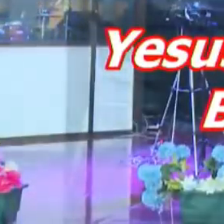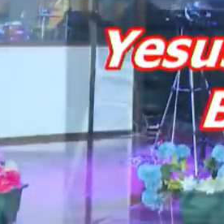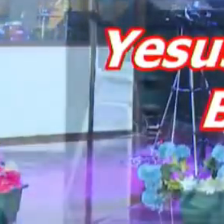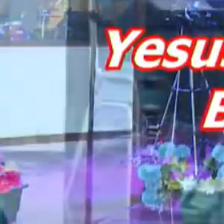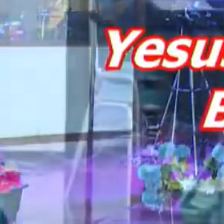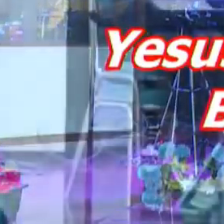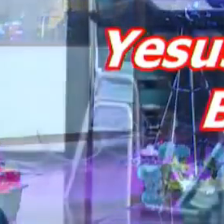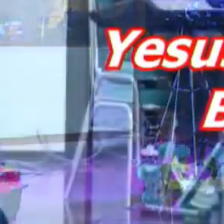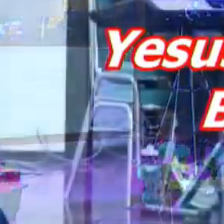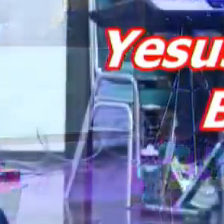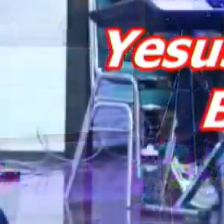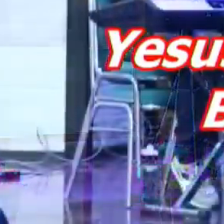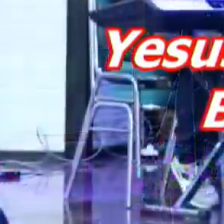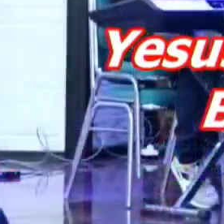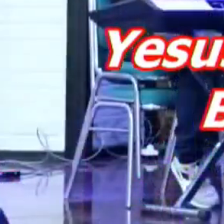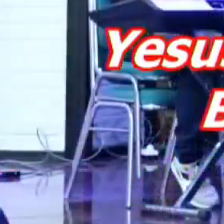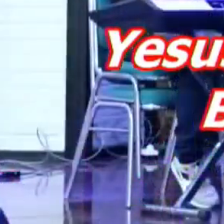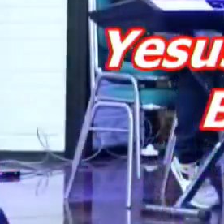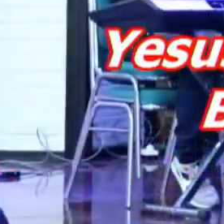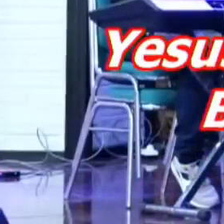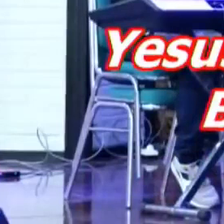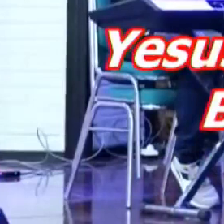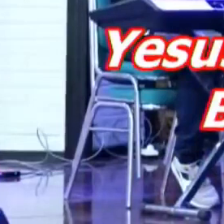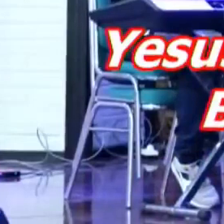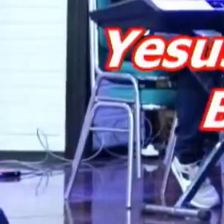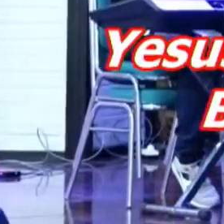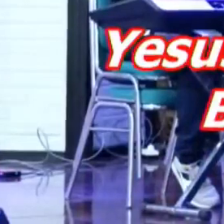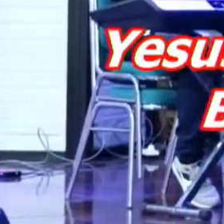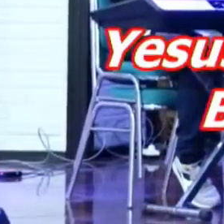termahal di skuad